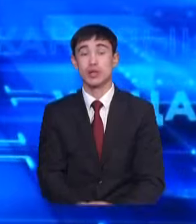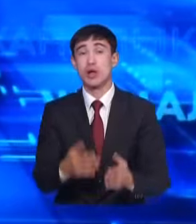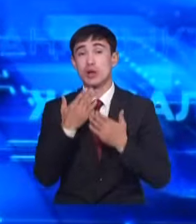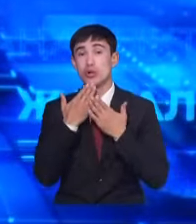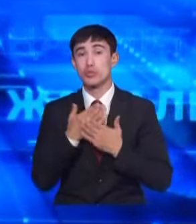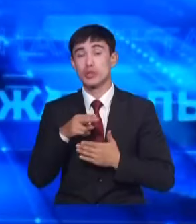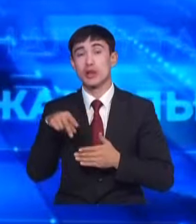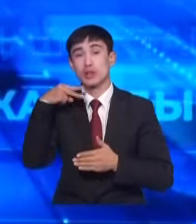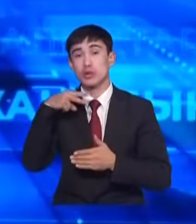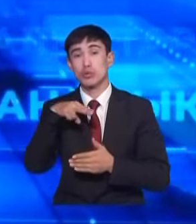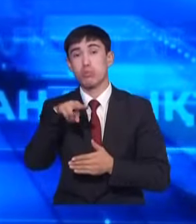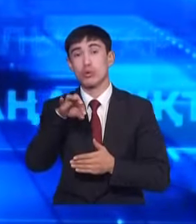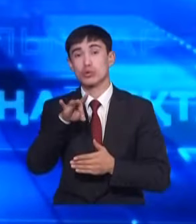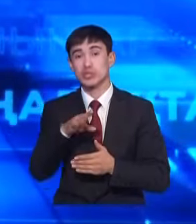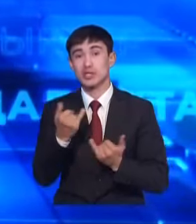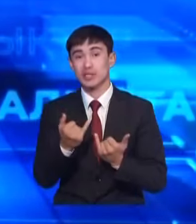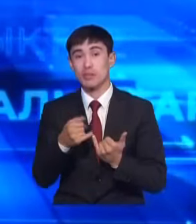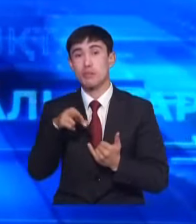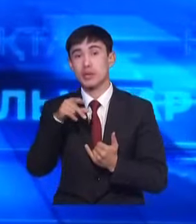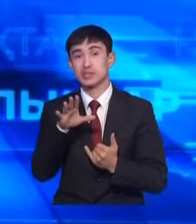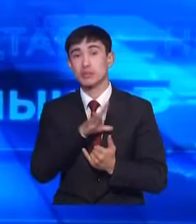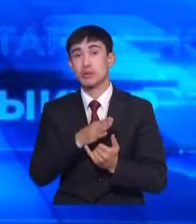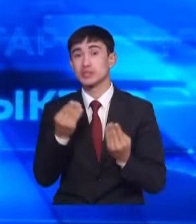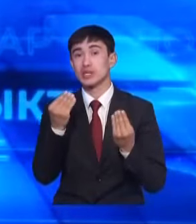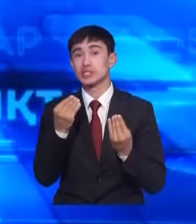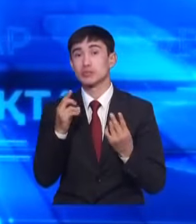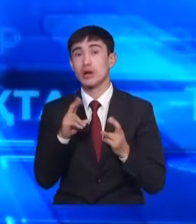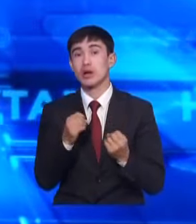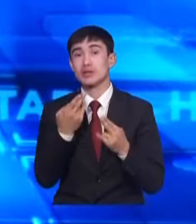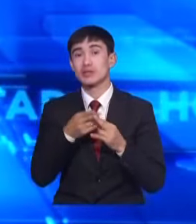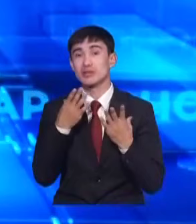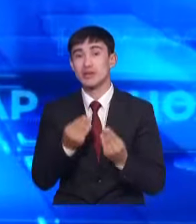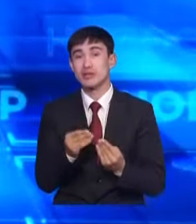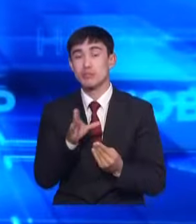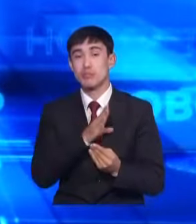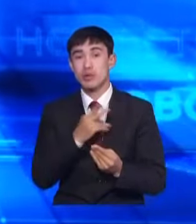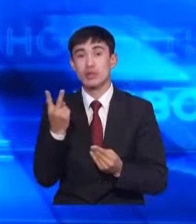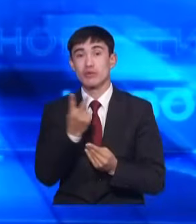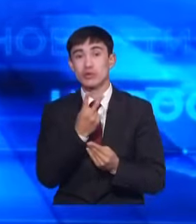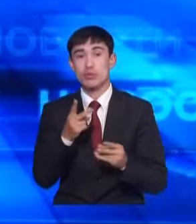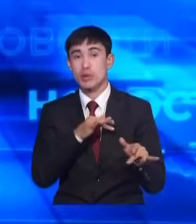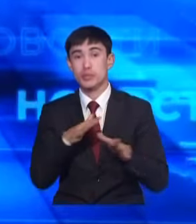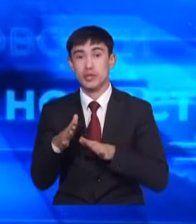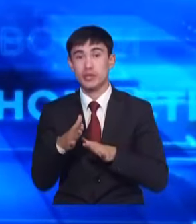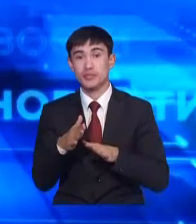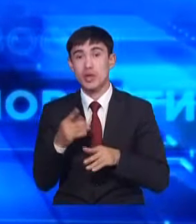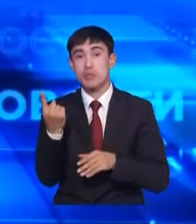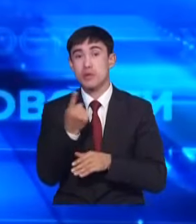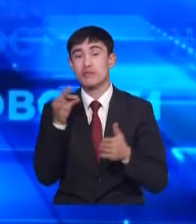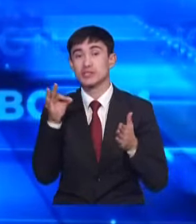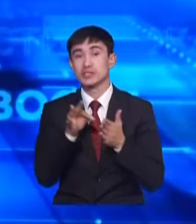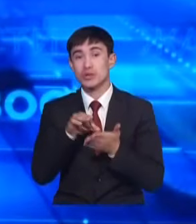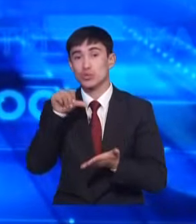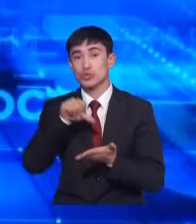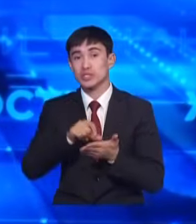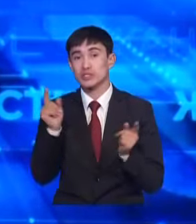для любителей литературной прозы нынешняя пятница стала значимой так как в этот день состоялось двойное мероприятие в рамках